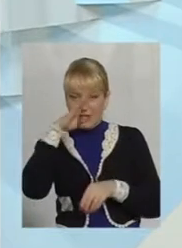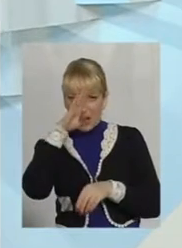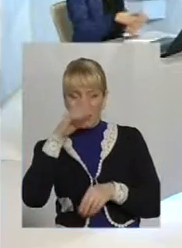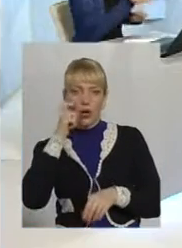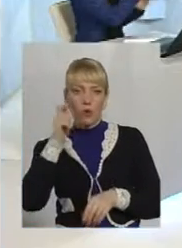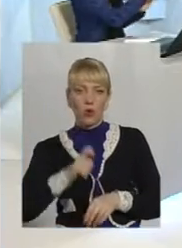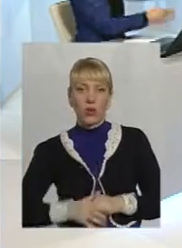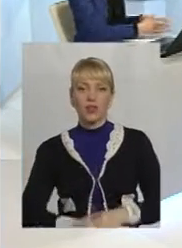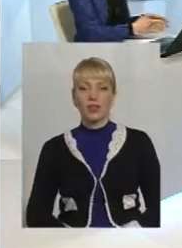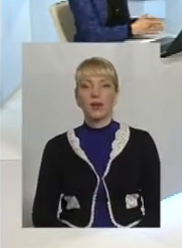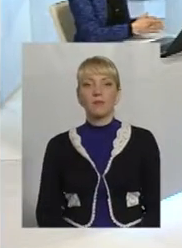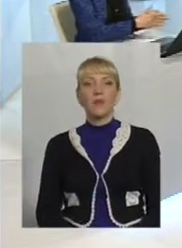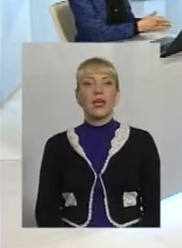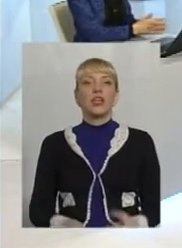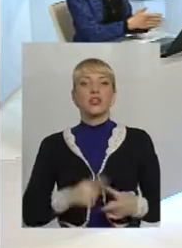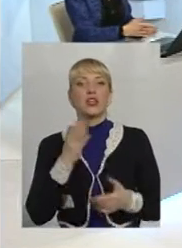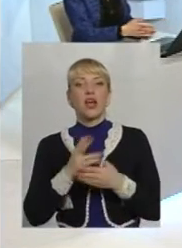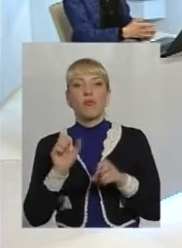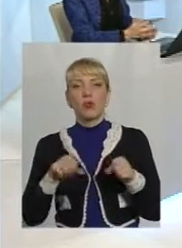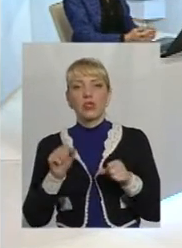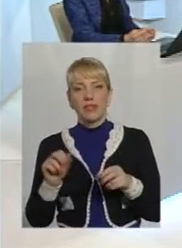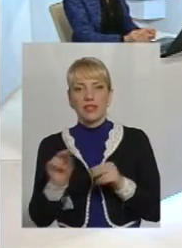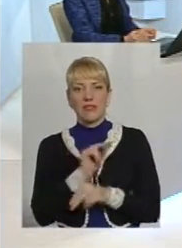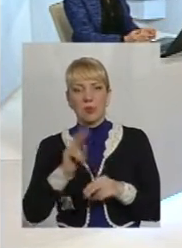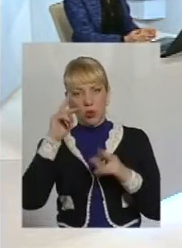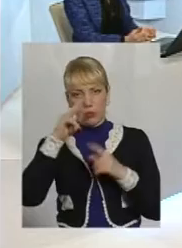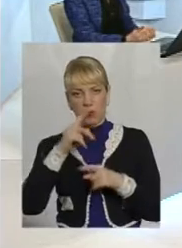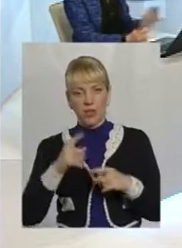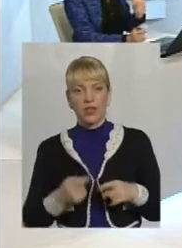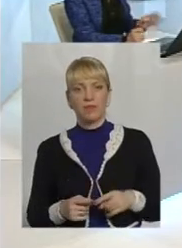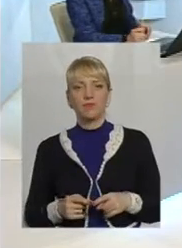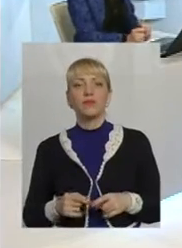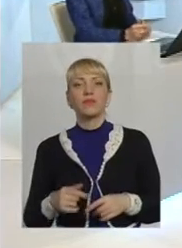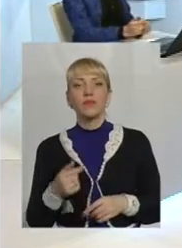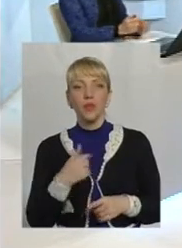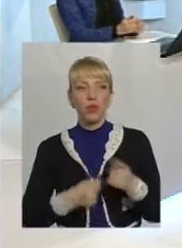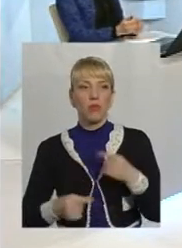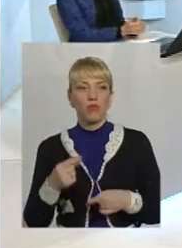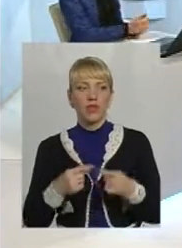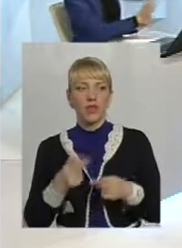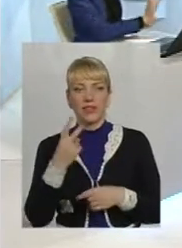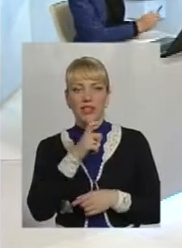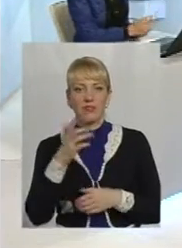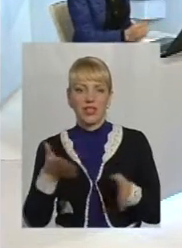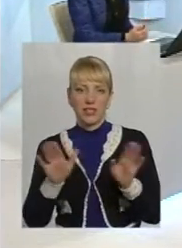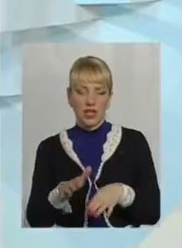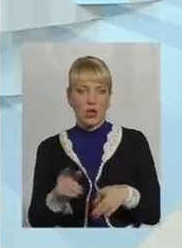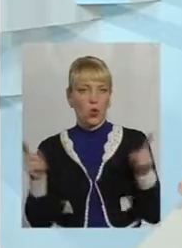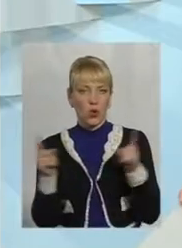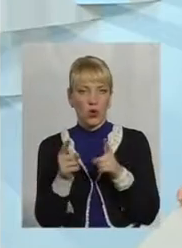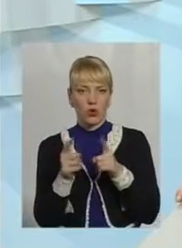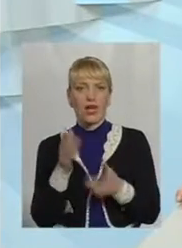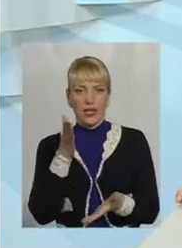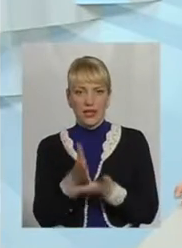Повертаючись, чи є можливість виправити помилки, які зроблені? Так, тепер повертаючись до теми. Не залишається 2 хвилини, прошу. Дуже коротко,